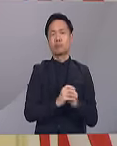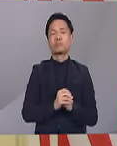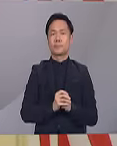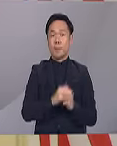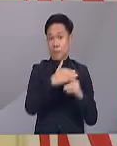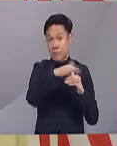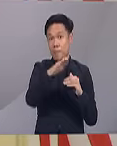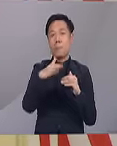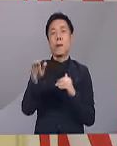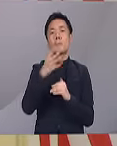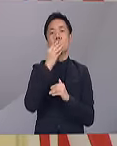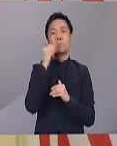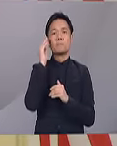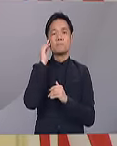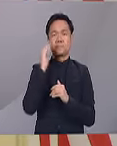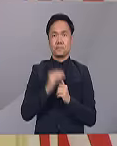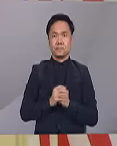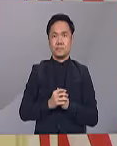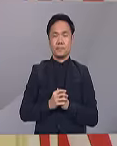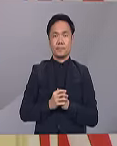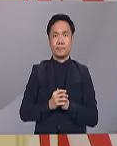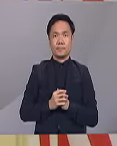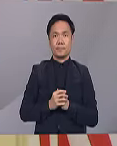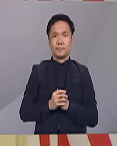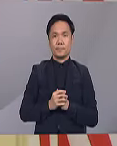dan dibenarkan pulang. Kini